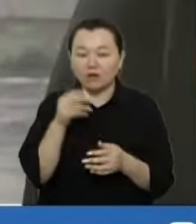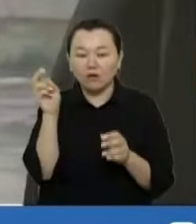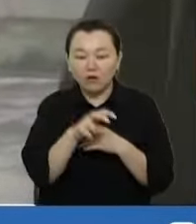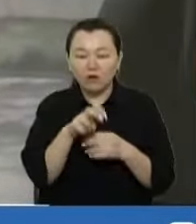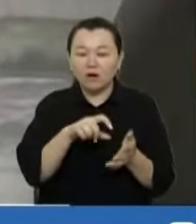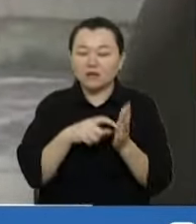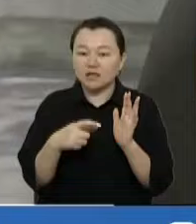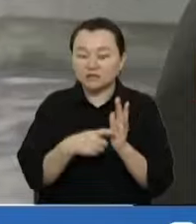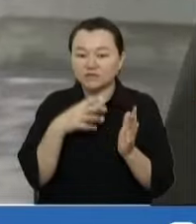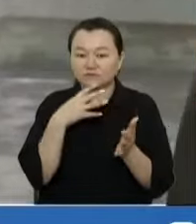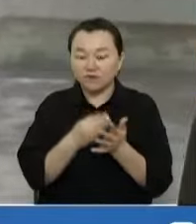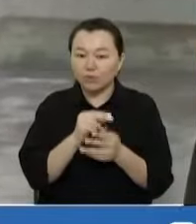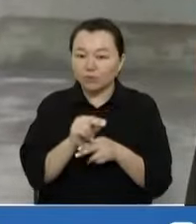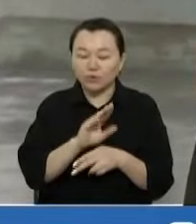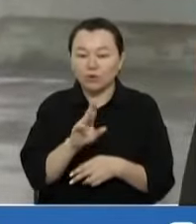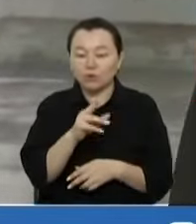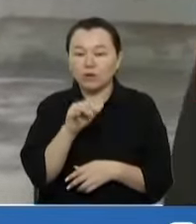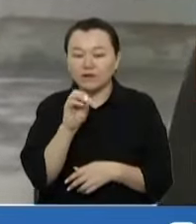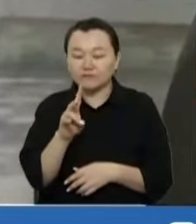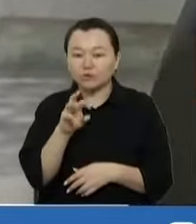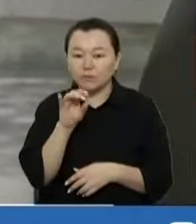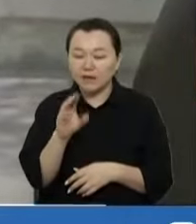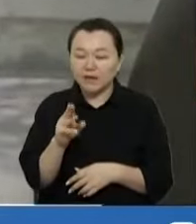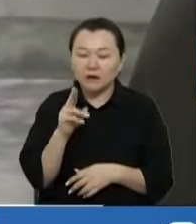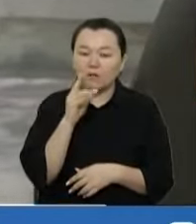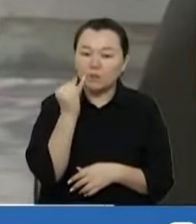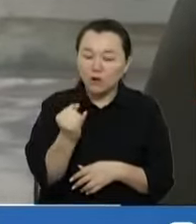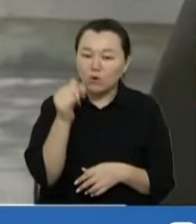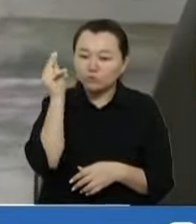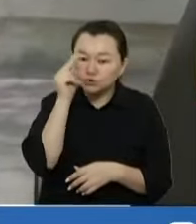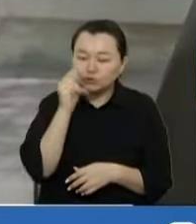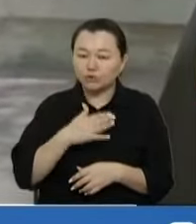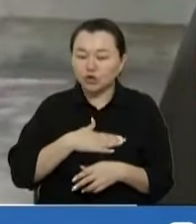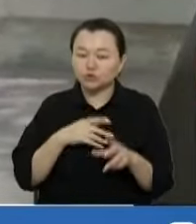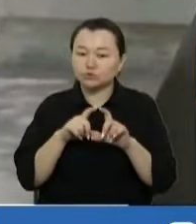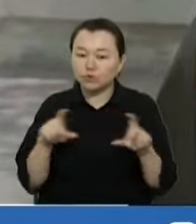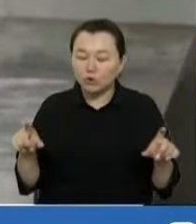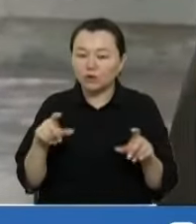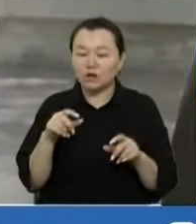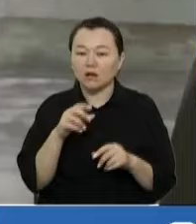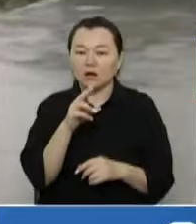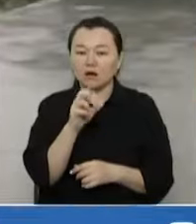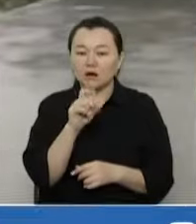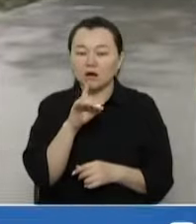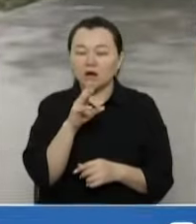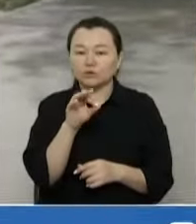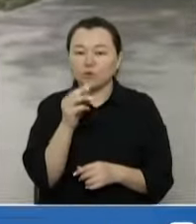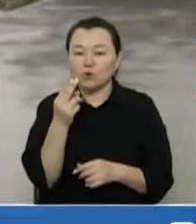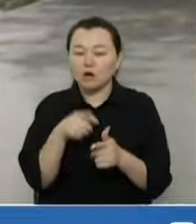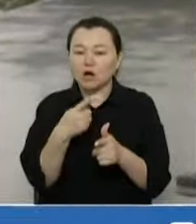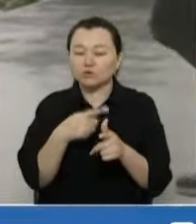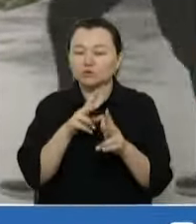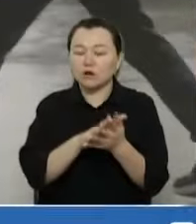классқа Куатов Нұрбек жаман оқушы, ол біздің мектептің шіріген картошкасы деген